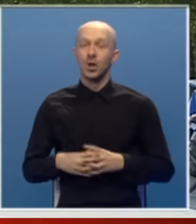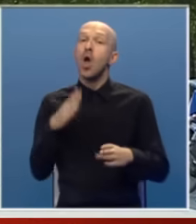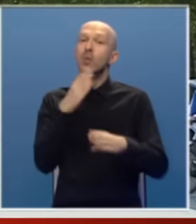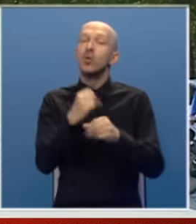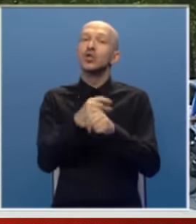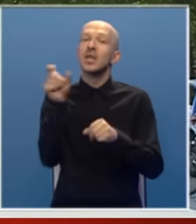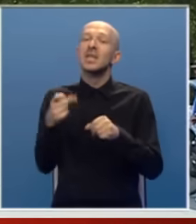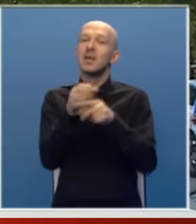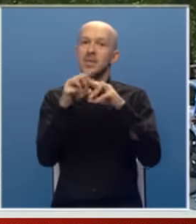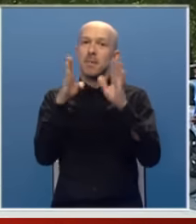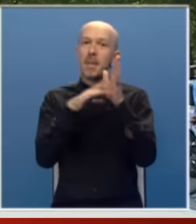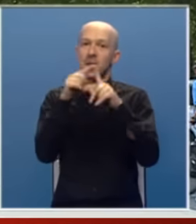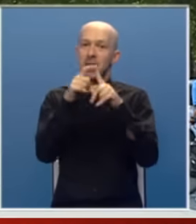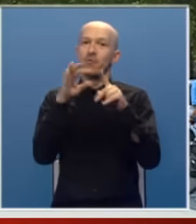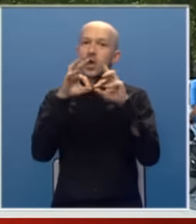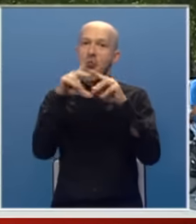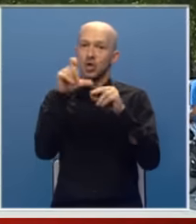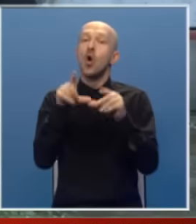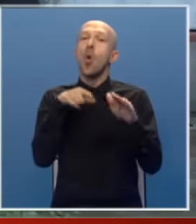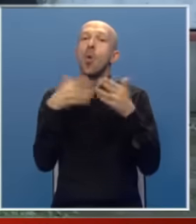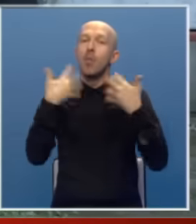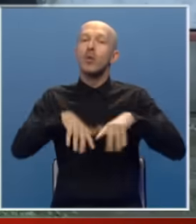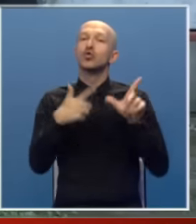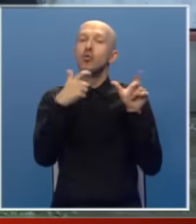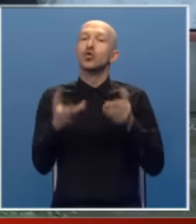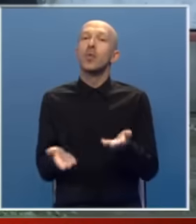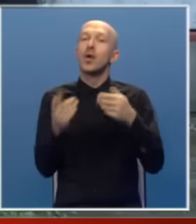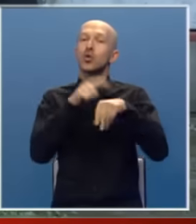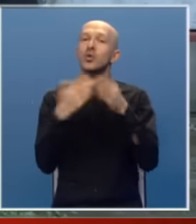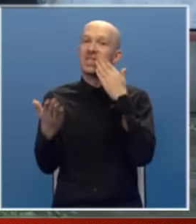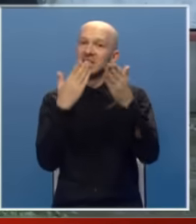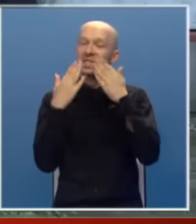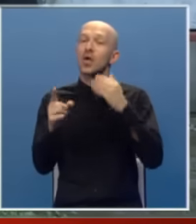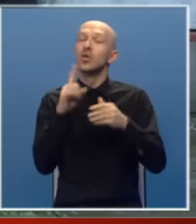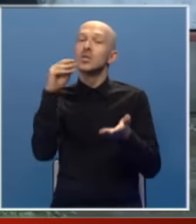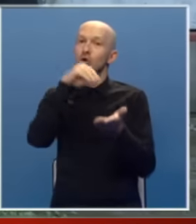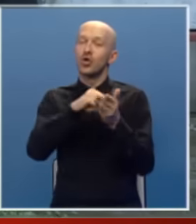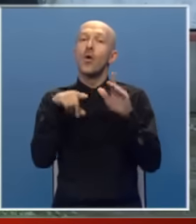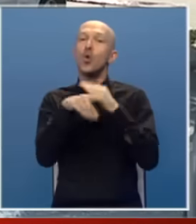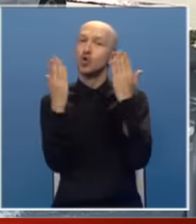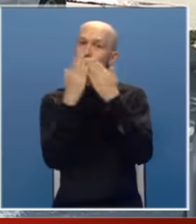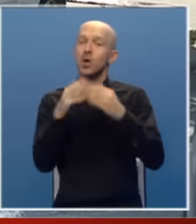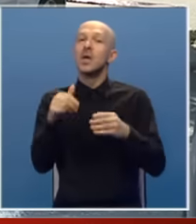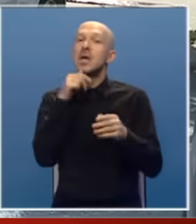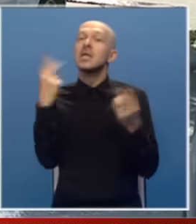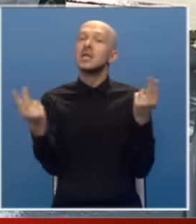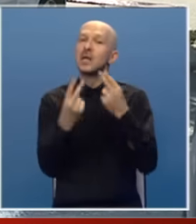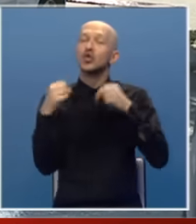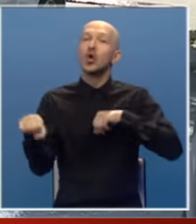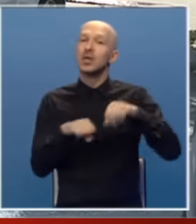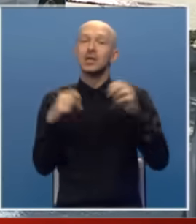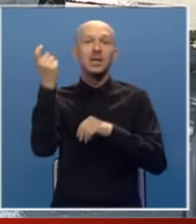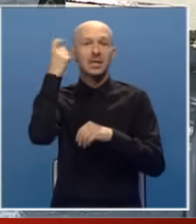Pomoćni radnik gimnazije Mehmed Vukalić upao je sa automatskom puškom rano jutros na sastanak koji se održavao u školi i ciljano tražio